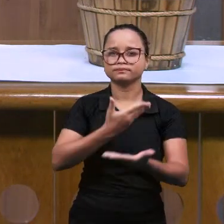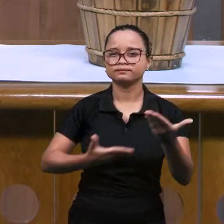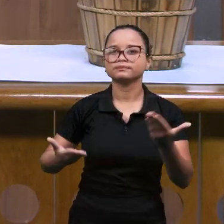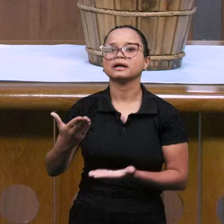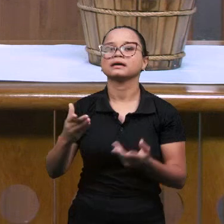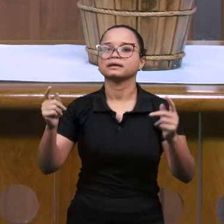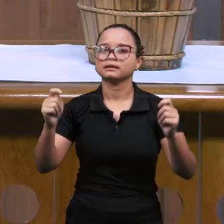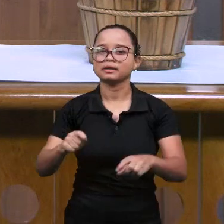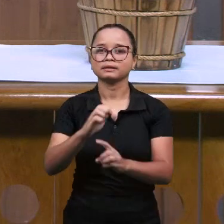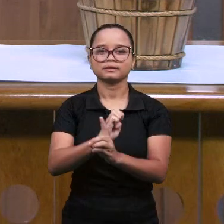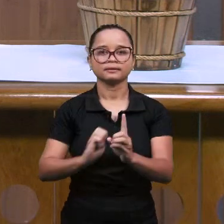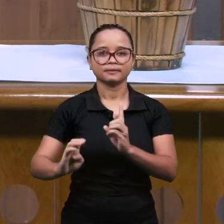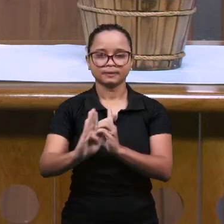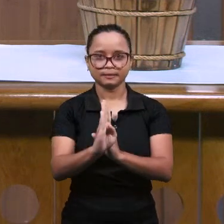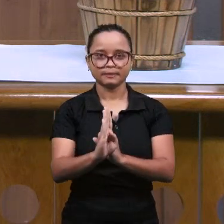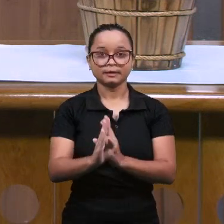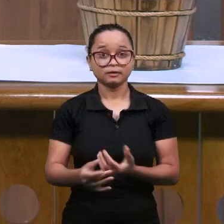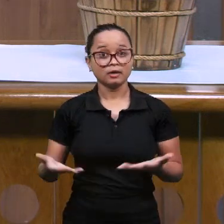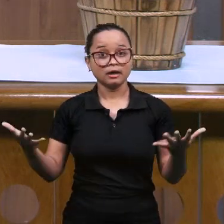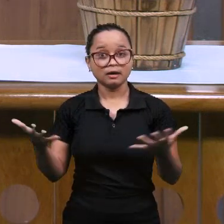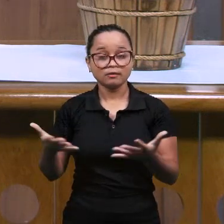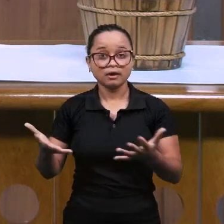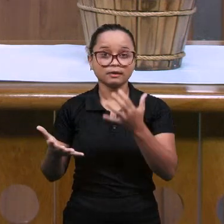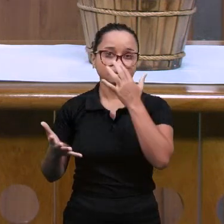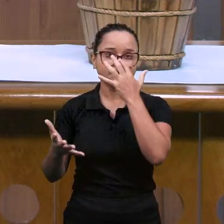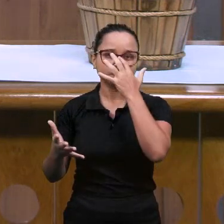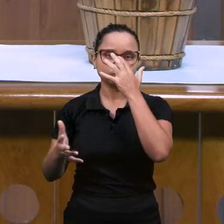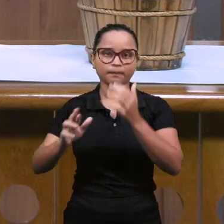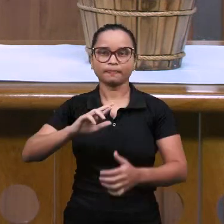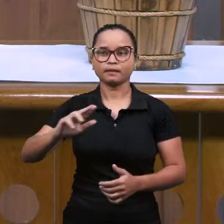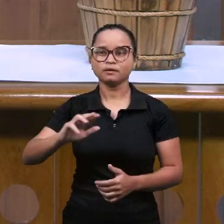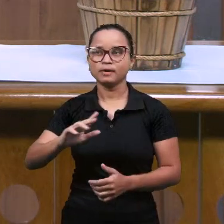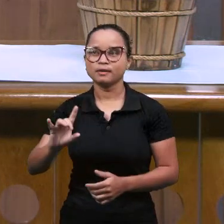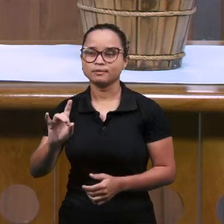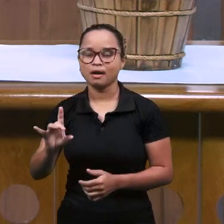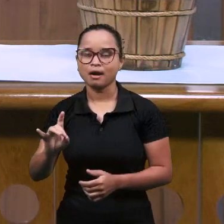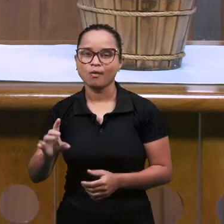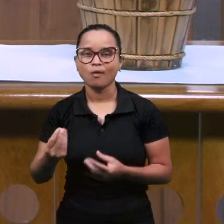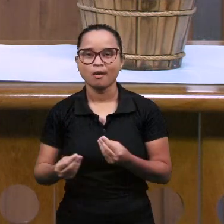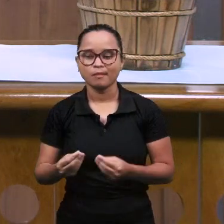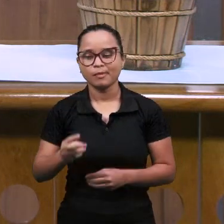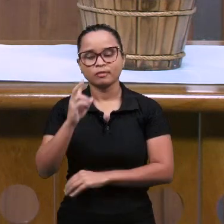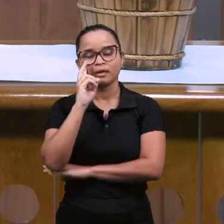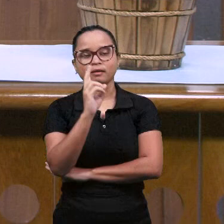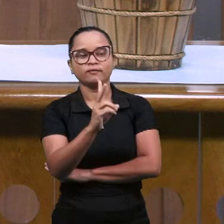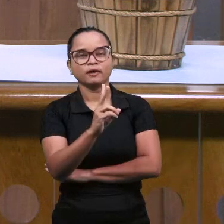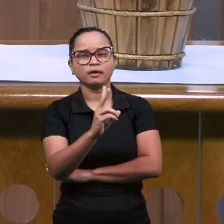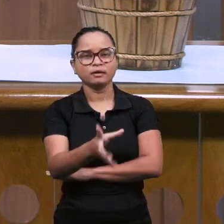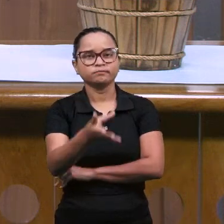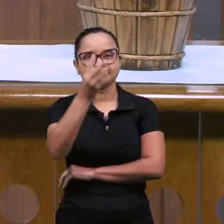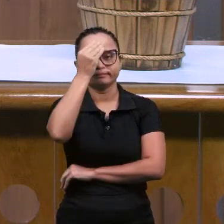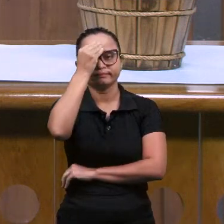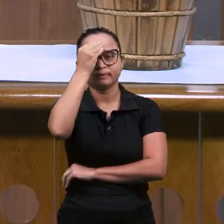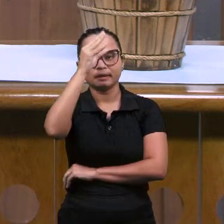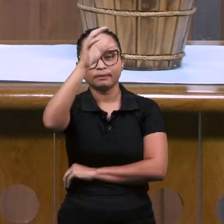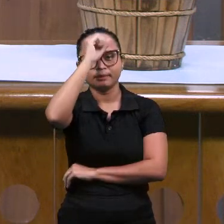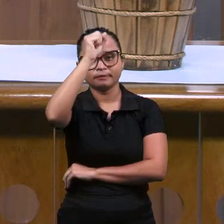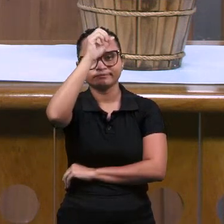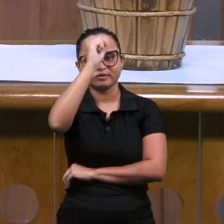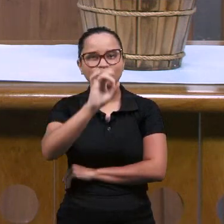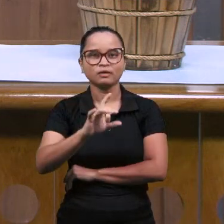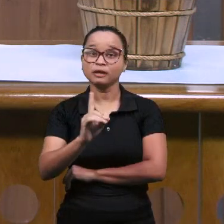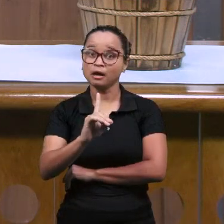publique dominicale maintenant, pas simplement comme des apprentis, mais ils sont en train d'enseigner. C'est